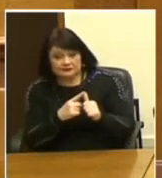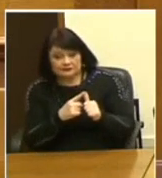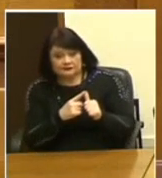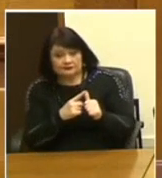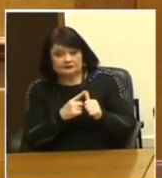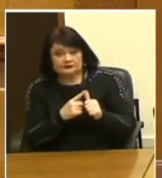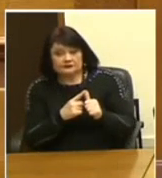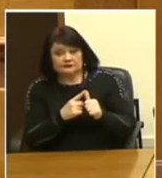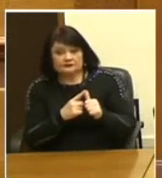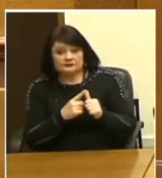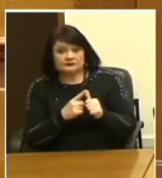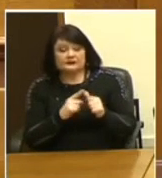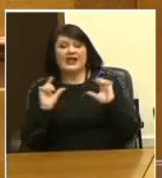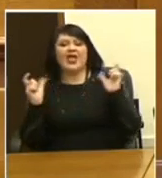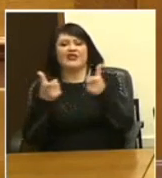και η εθνότητα.